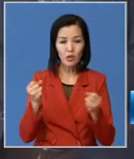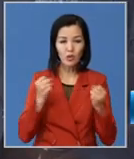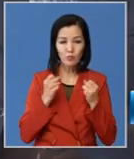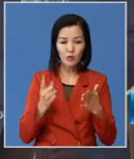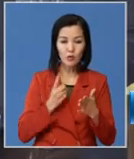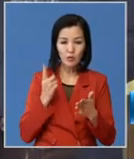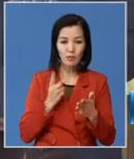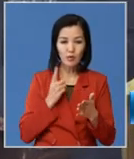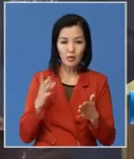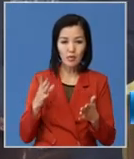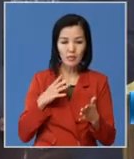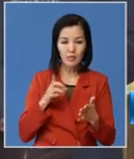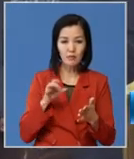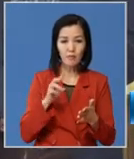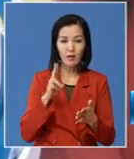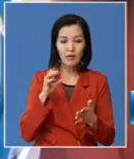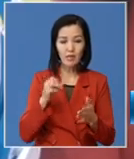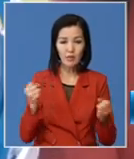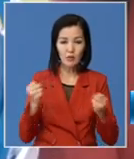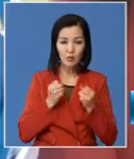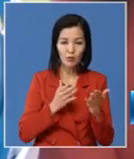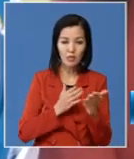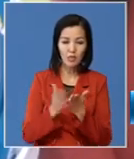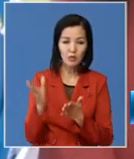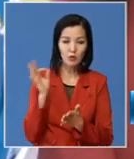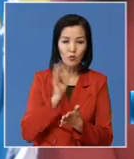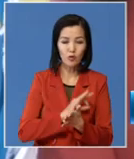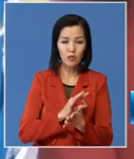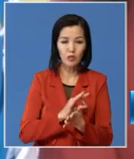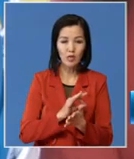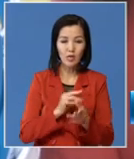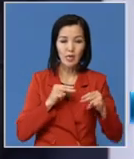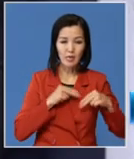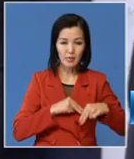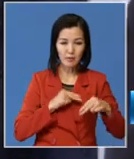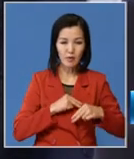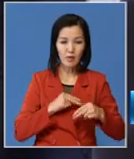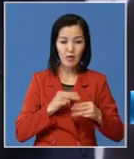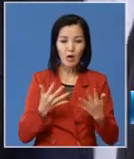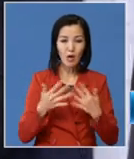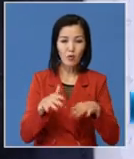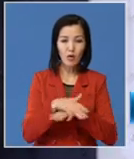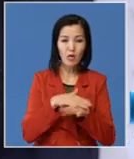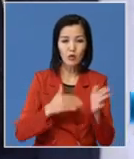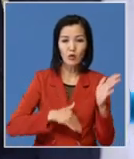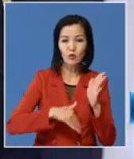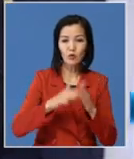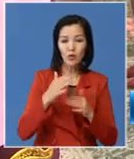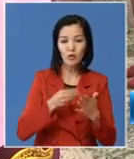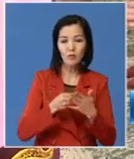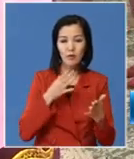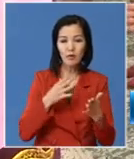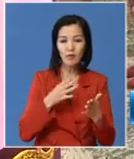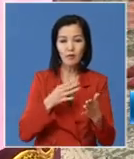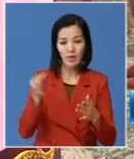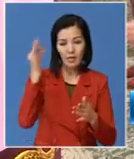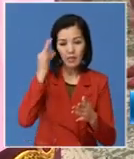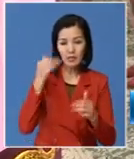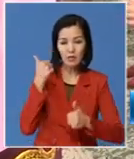би секциялары жұмыс істейді. Бүгінгі шарада сол өнерпаз өрендер өнер көрсетіп, 2 сағат бойы көпшілікке көтеріңкі көңіл күй